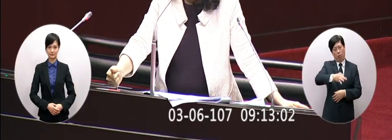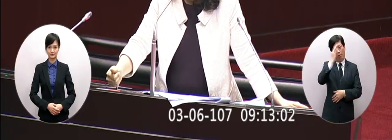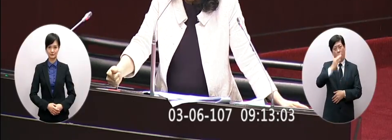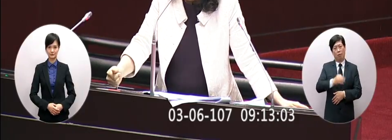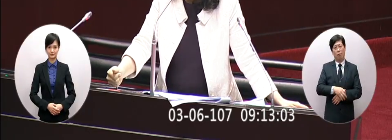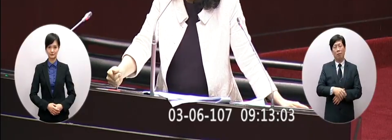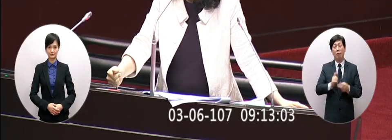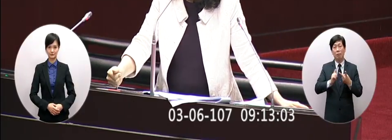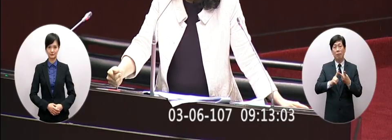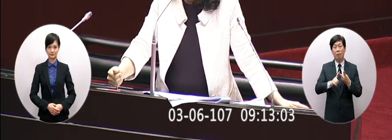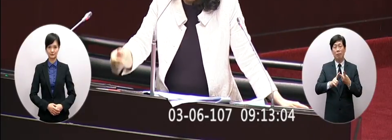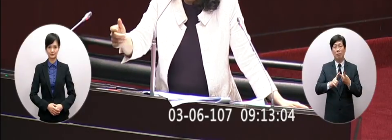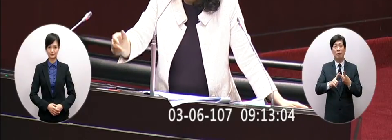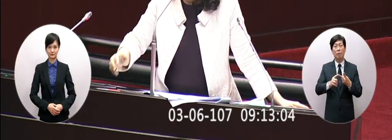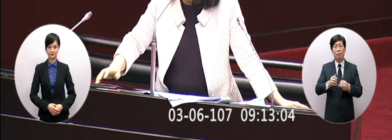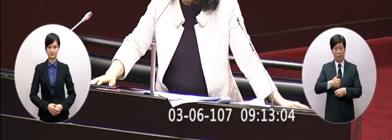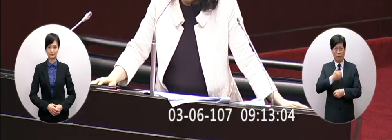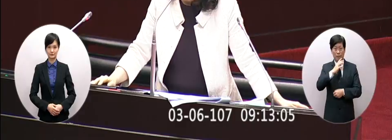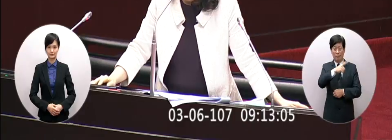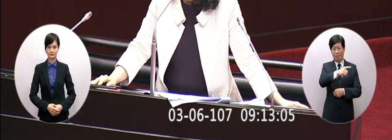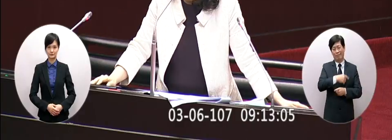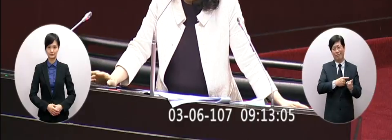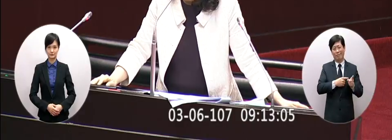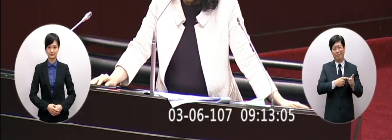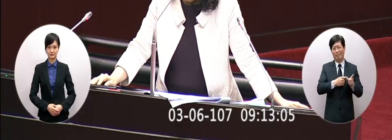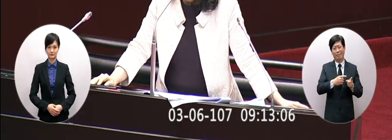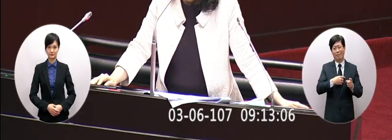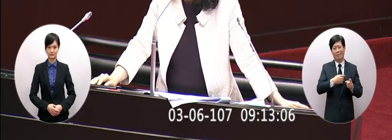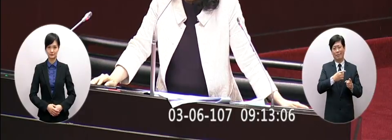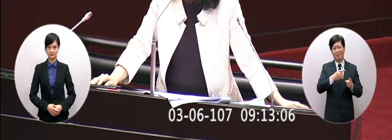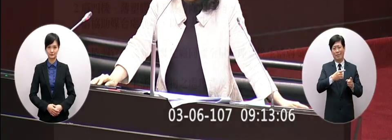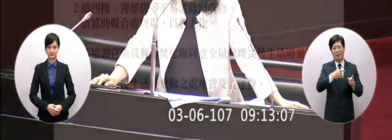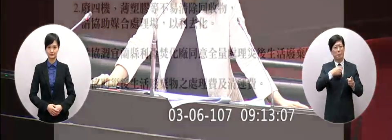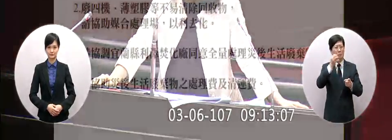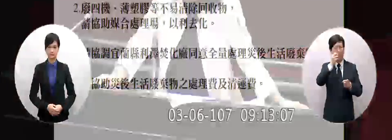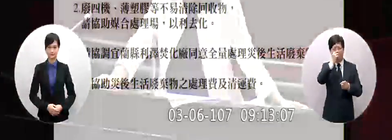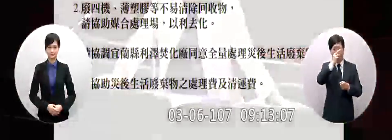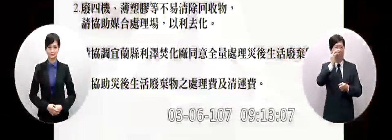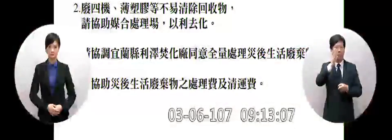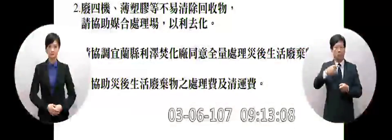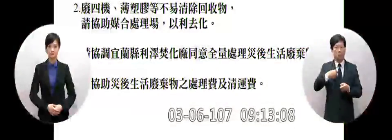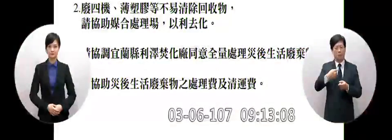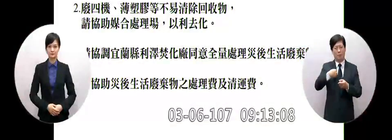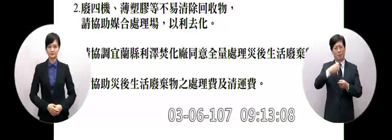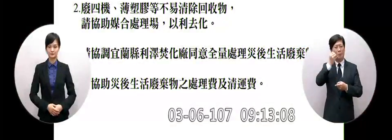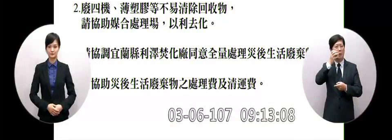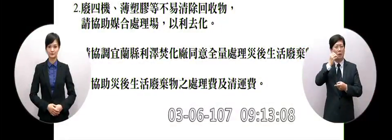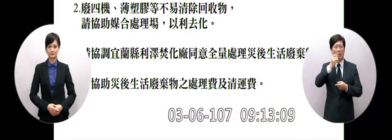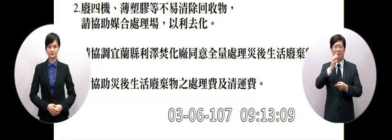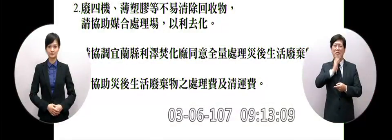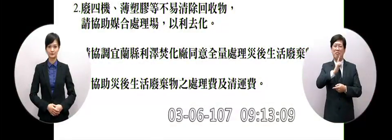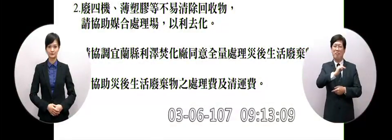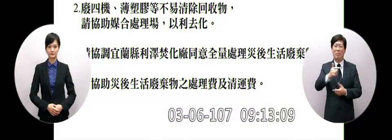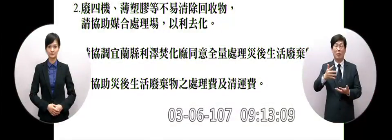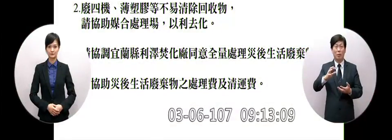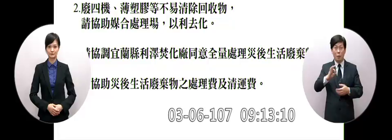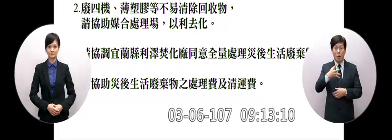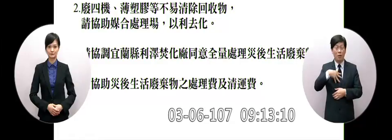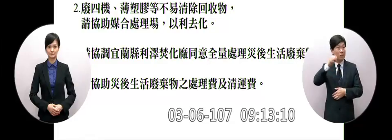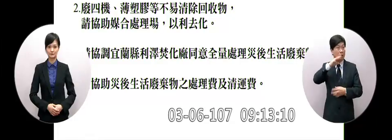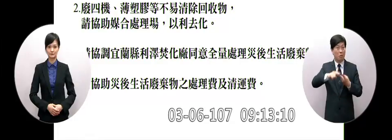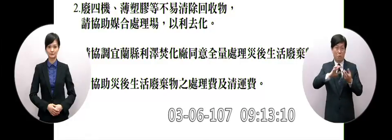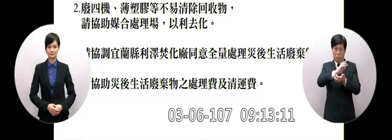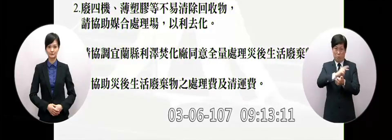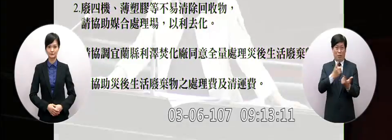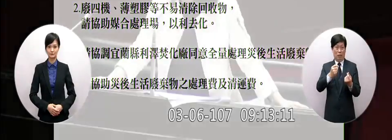高，第二个是其实丽泽不太愿意收花莲的垃圾，因为现在彰化云林的垃圾